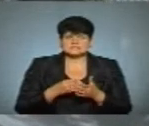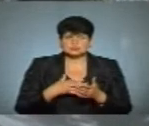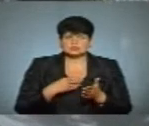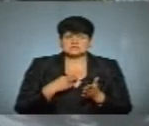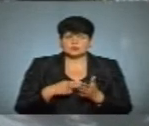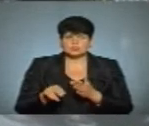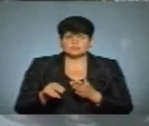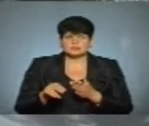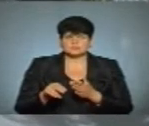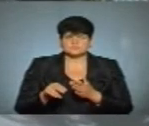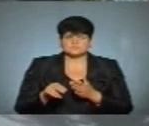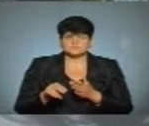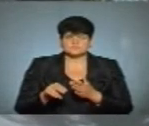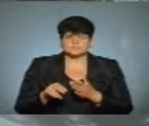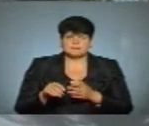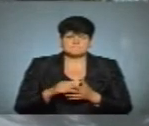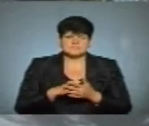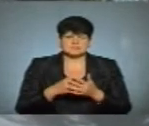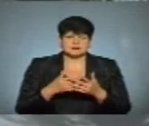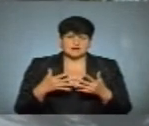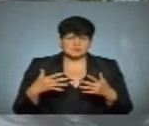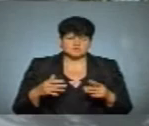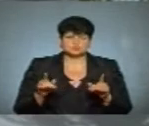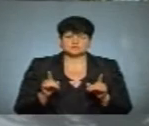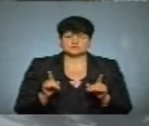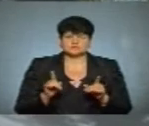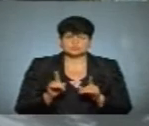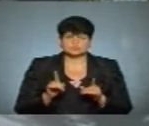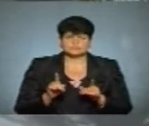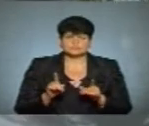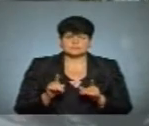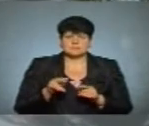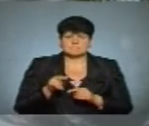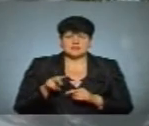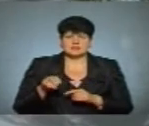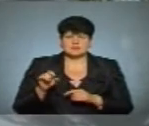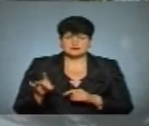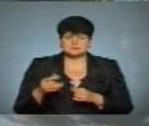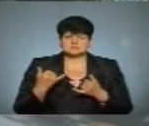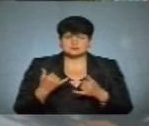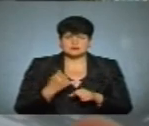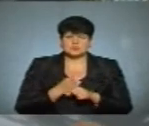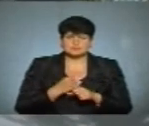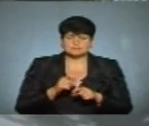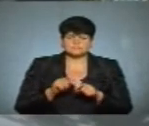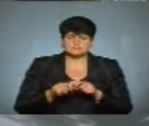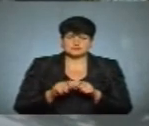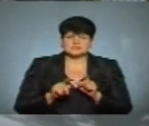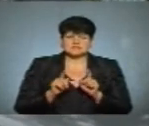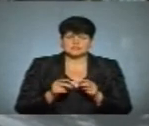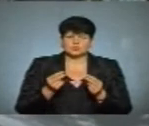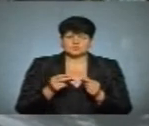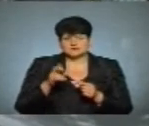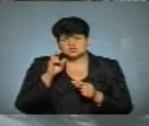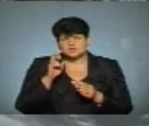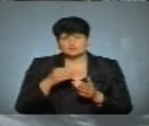закупити розхідні матеріали. Стосовно ПЛР, ми зараз здійснюємо дослідження тільки коштом